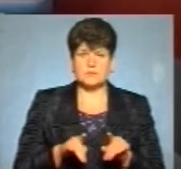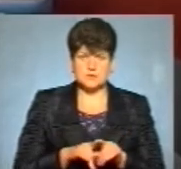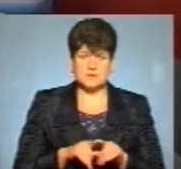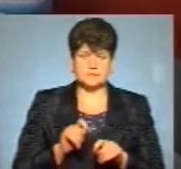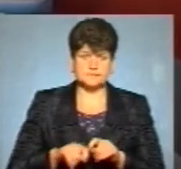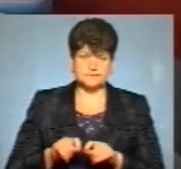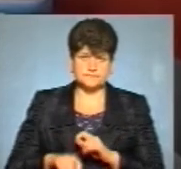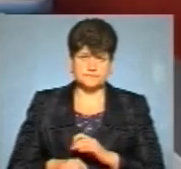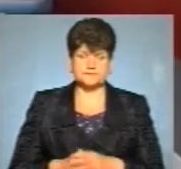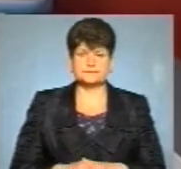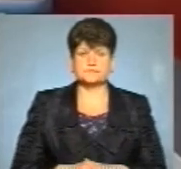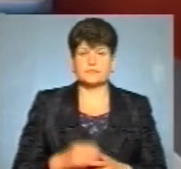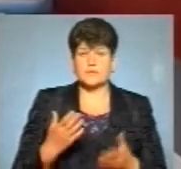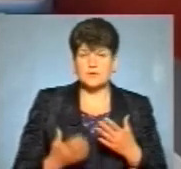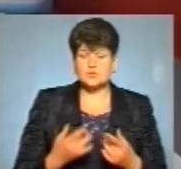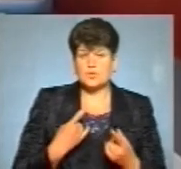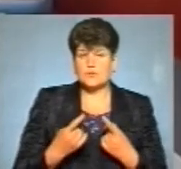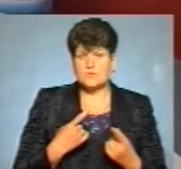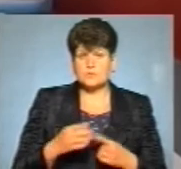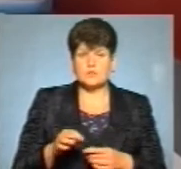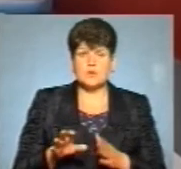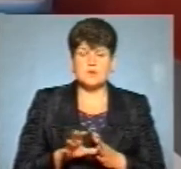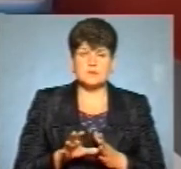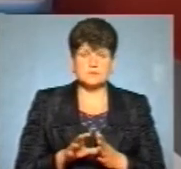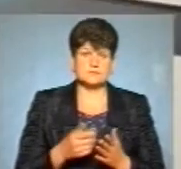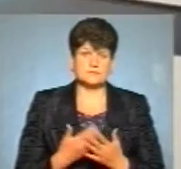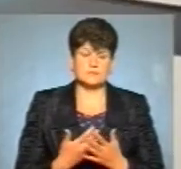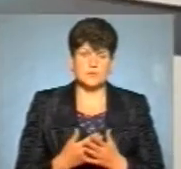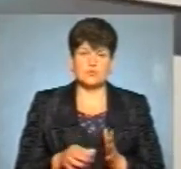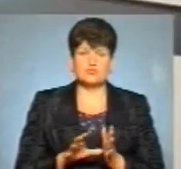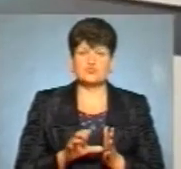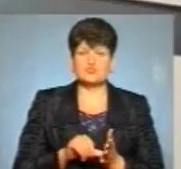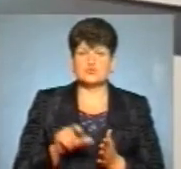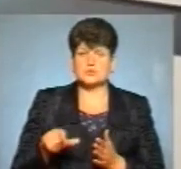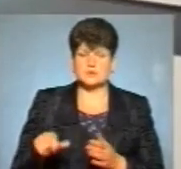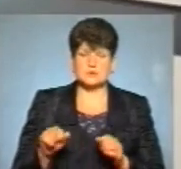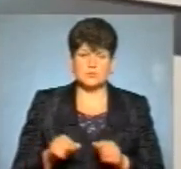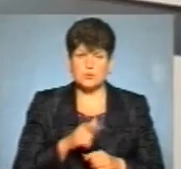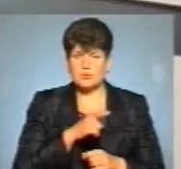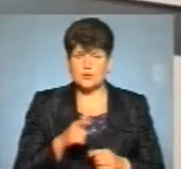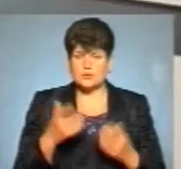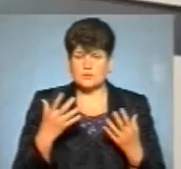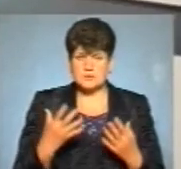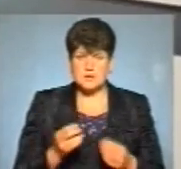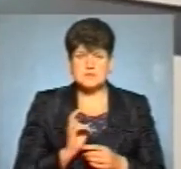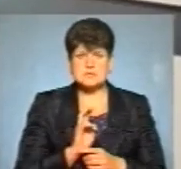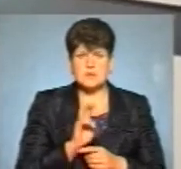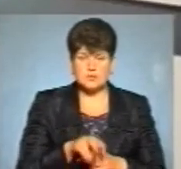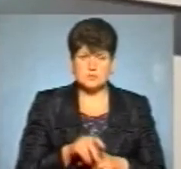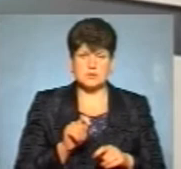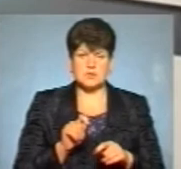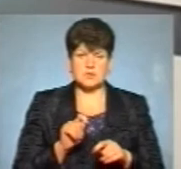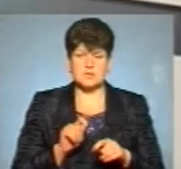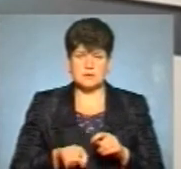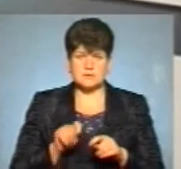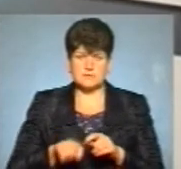проходити. Якщо говоритимо про електронний варіант, учасники можуть протягом дня заходити і розв'язувати ті